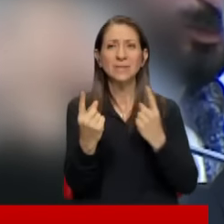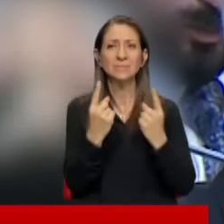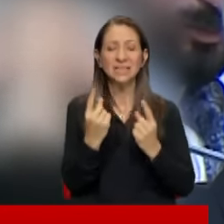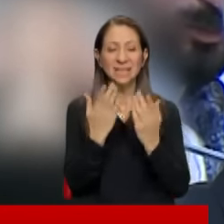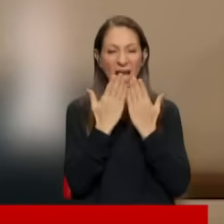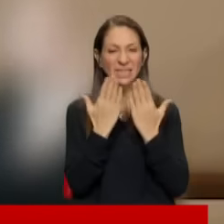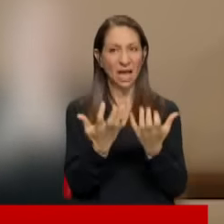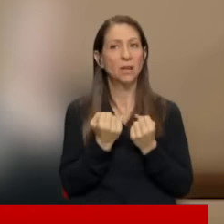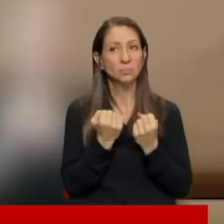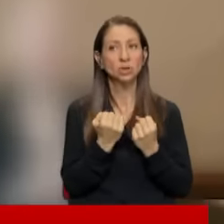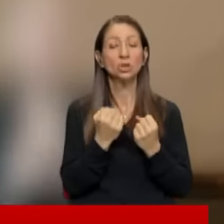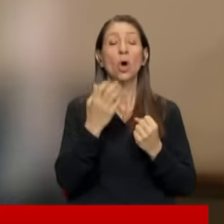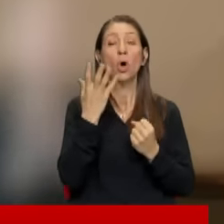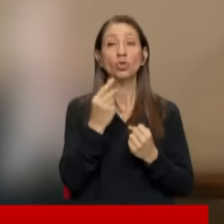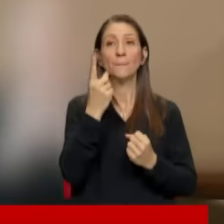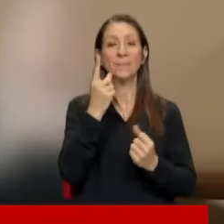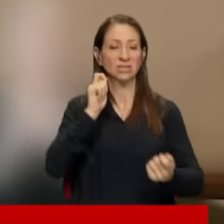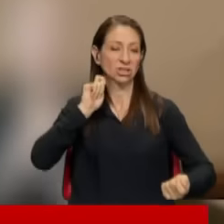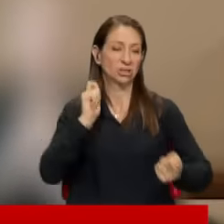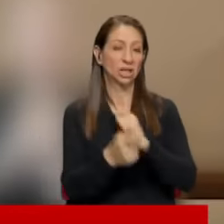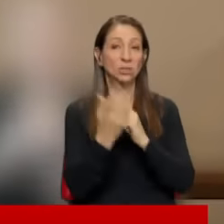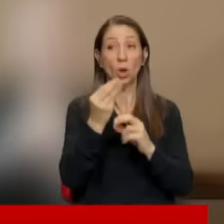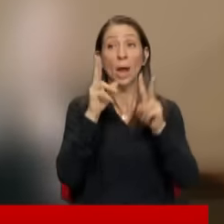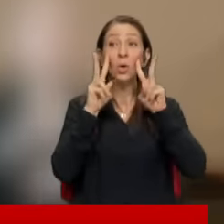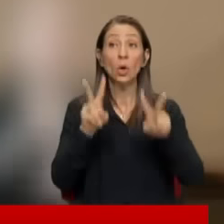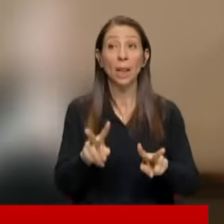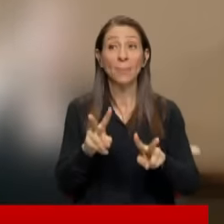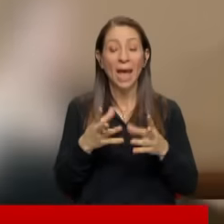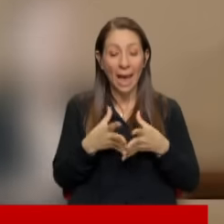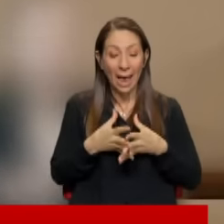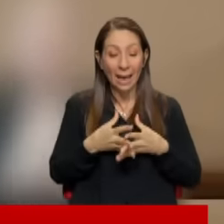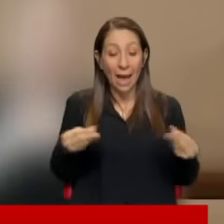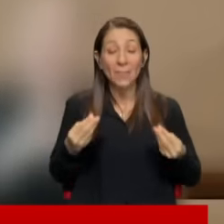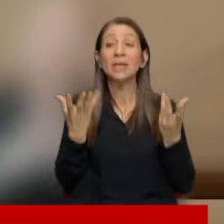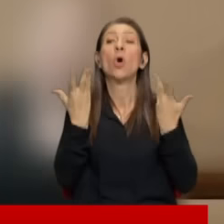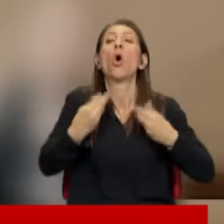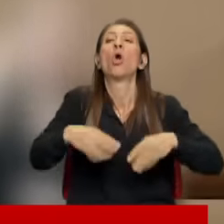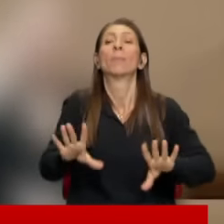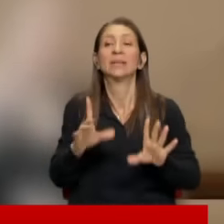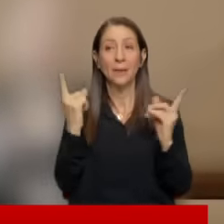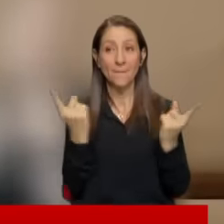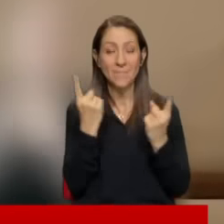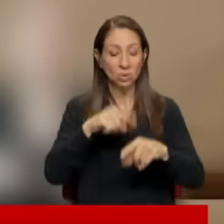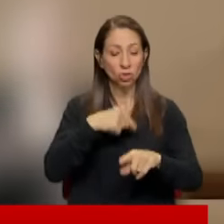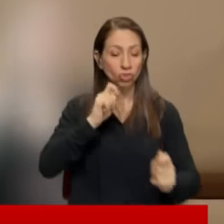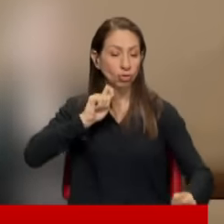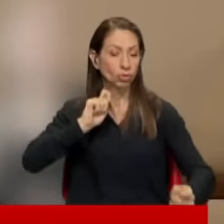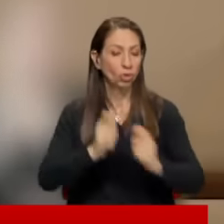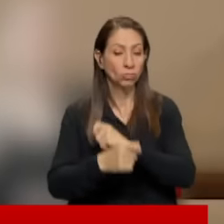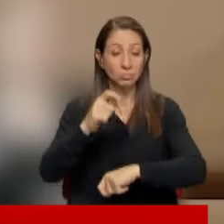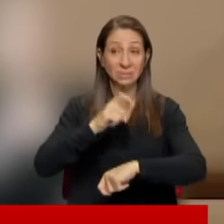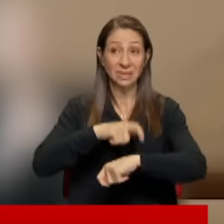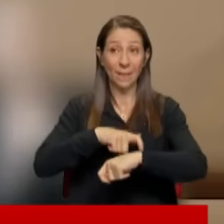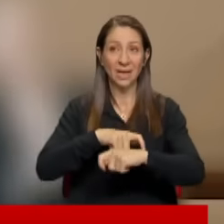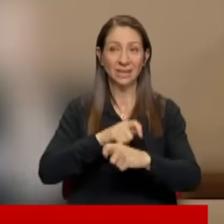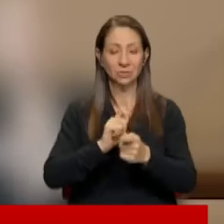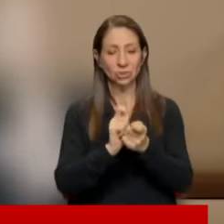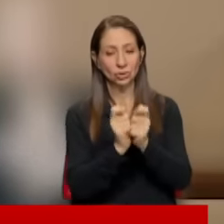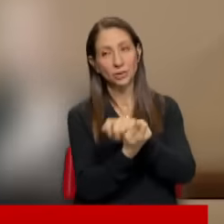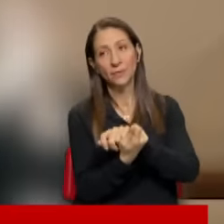ders çıkarttığı bir milat olarak görelim. Kaybedenin olmadığı bir dönüm noktasına